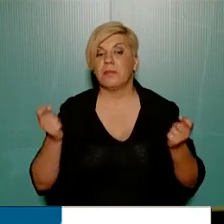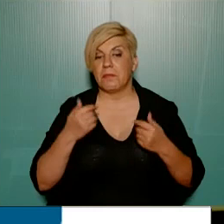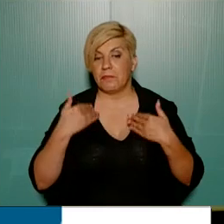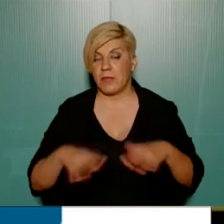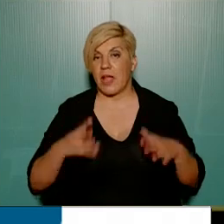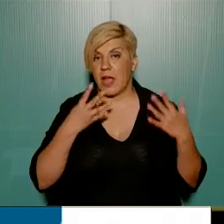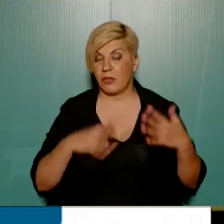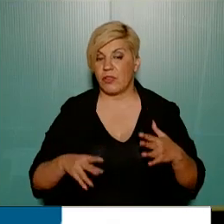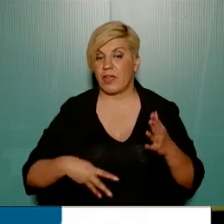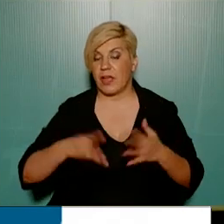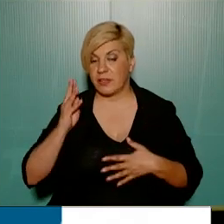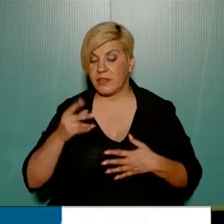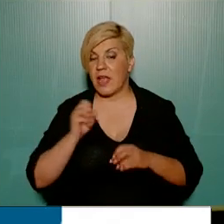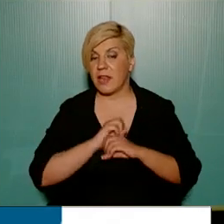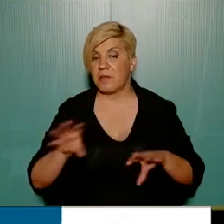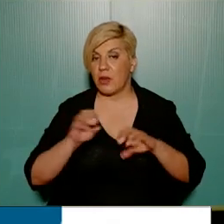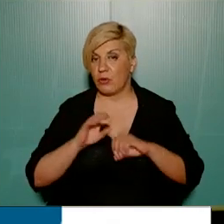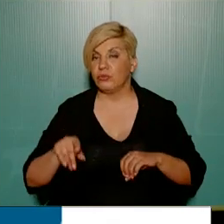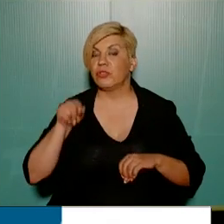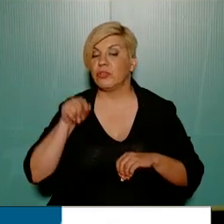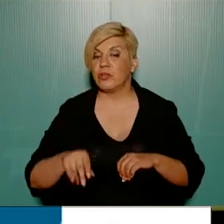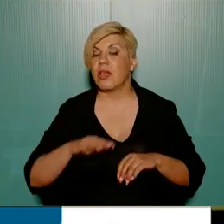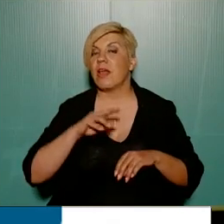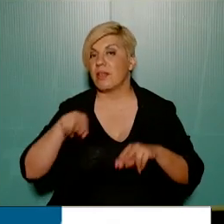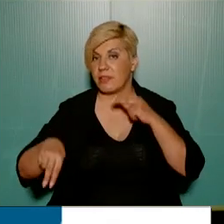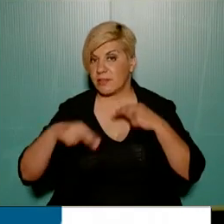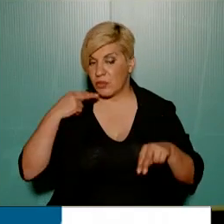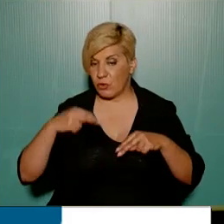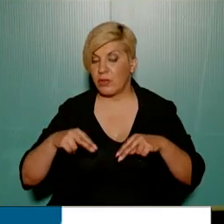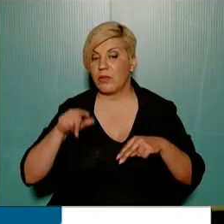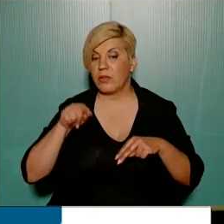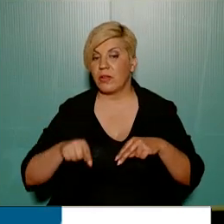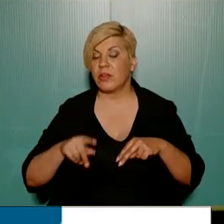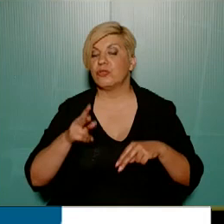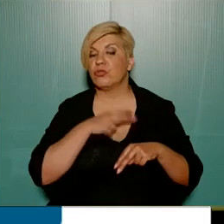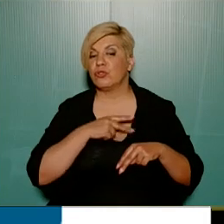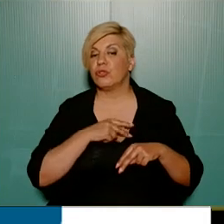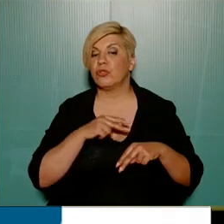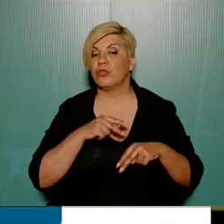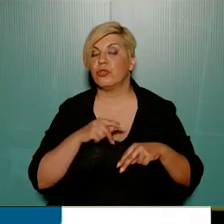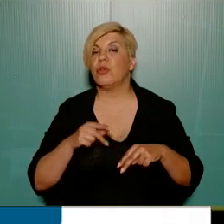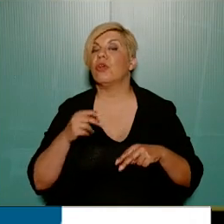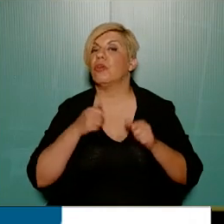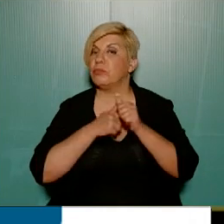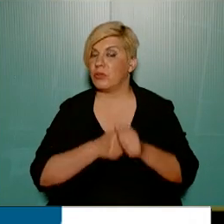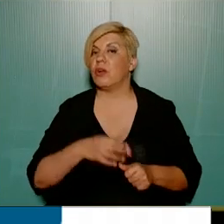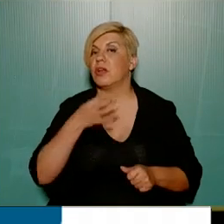Πραγματοποιήθηκαν 914 ενημερώσεις σε καταστήματα υγειονομικού ενδιαφέροντος για την ορθή χρήση των κοινόχρηστων